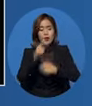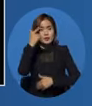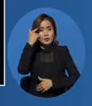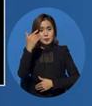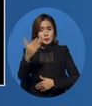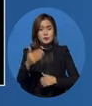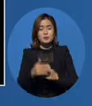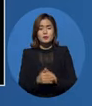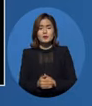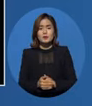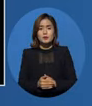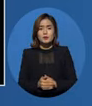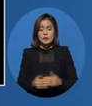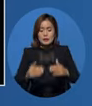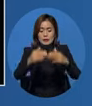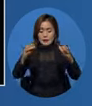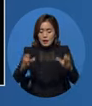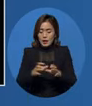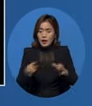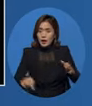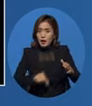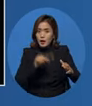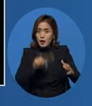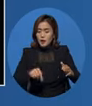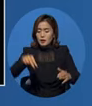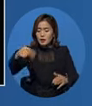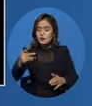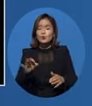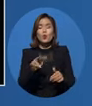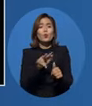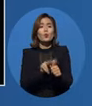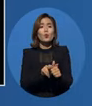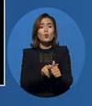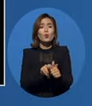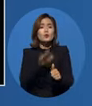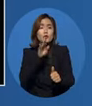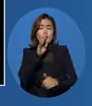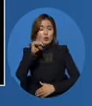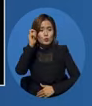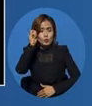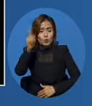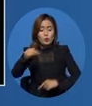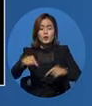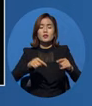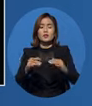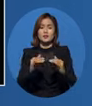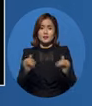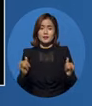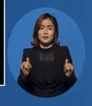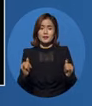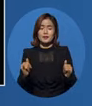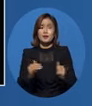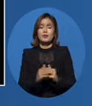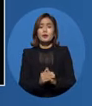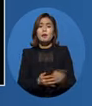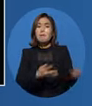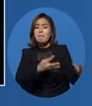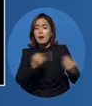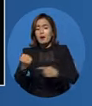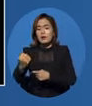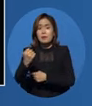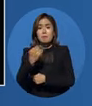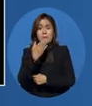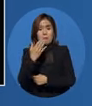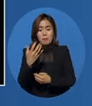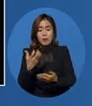드리겠습니다 사실 당내에 는 이제 소모 어가 정말 뛰어난 정치인이 고 많은 영향을 가지고